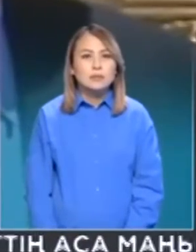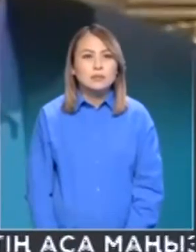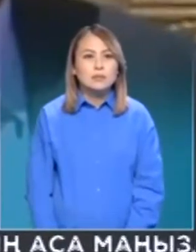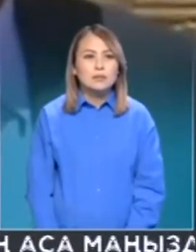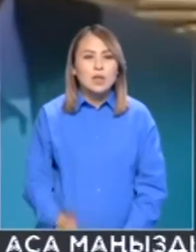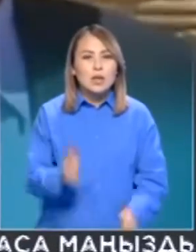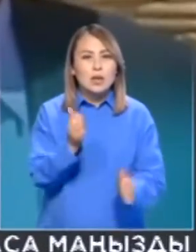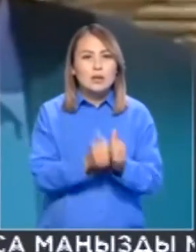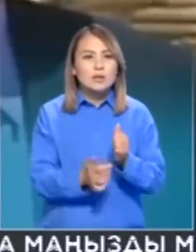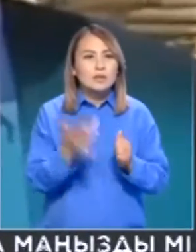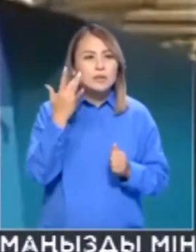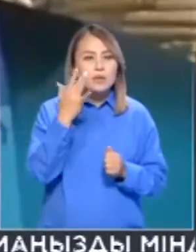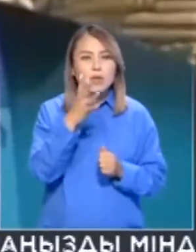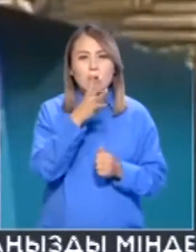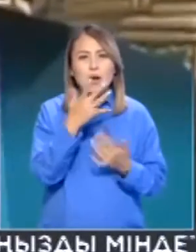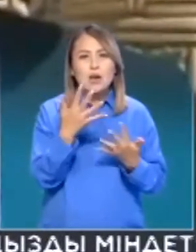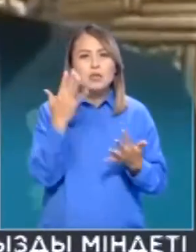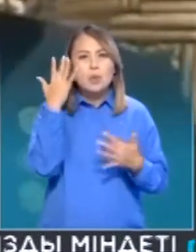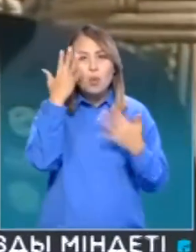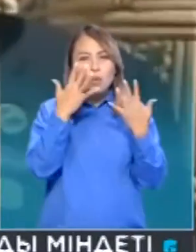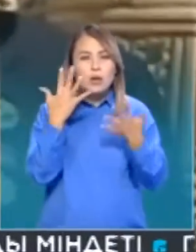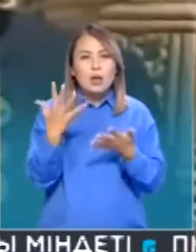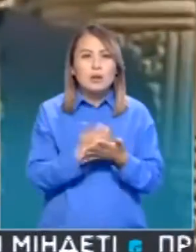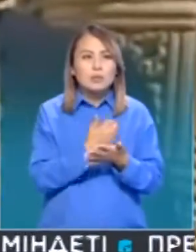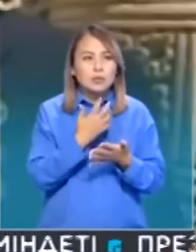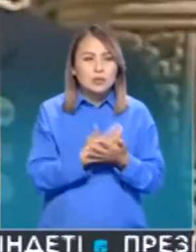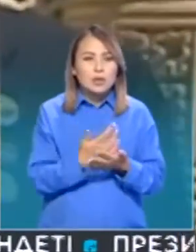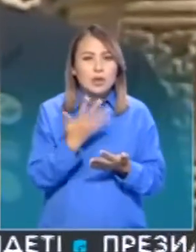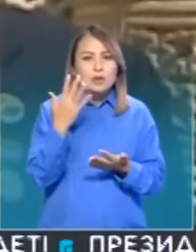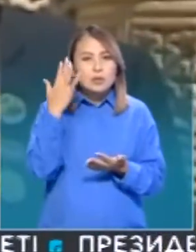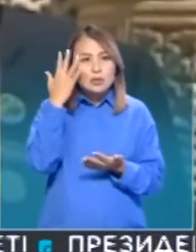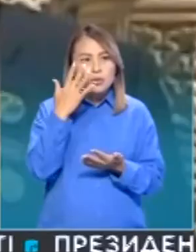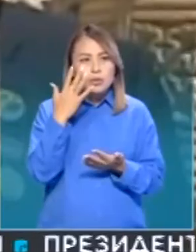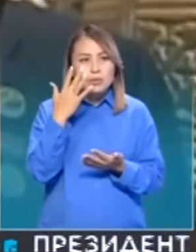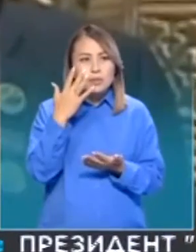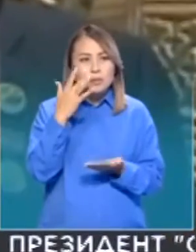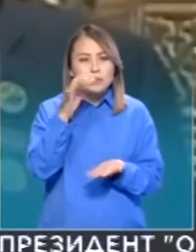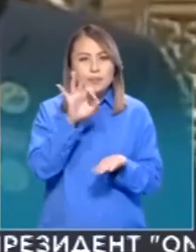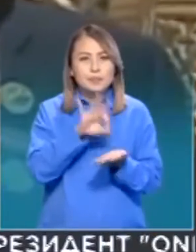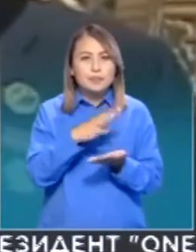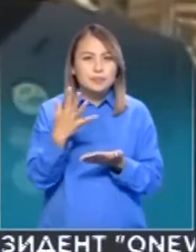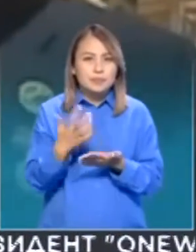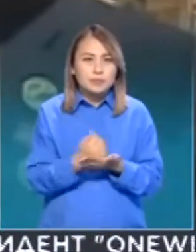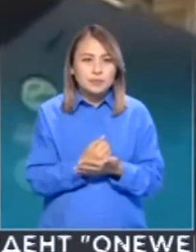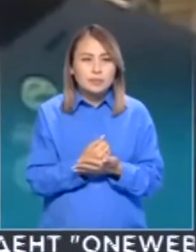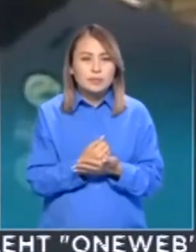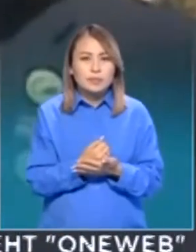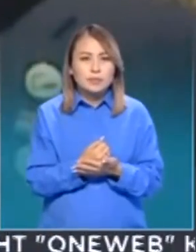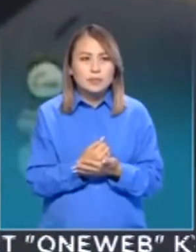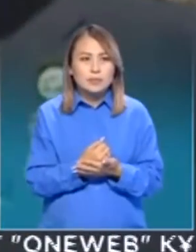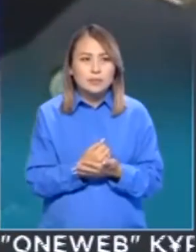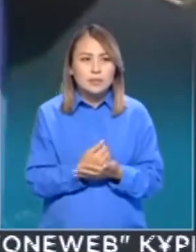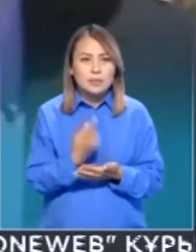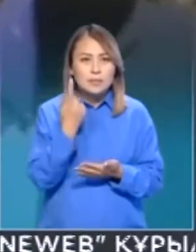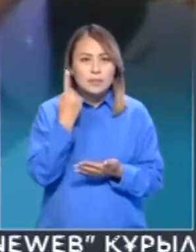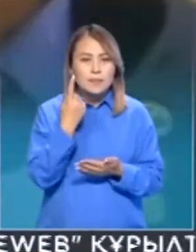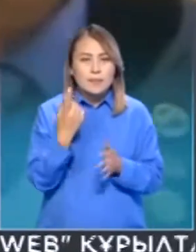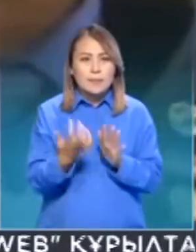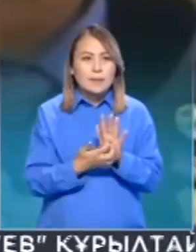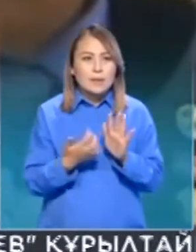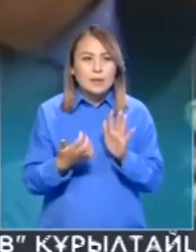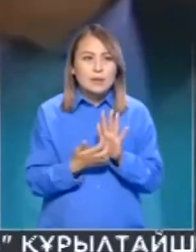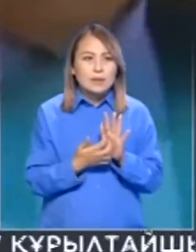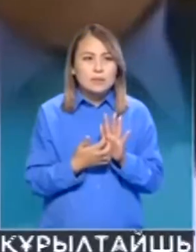заманда қанша арманың орындалып жатыр, қанша мақсатының барлығы орнына келіп жатыр, бірақ бір нәрсе